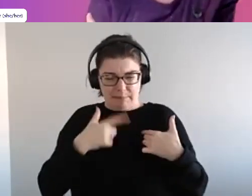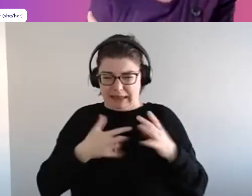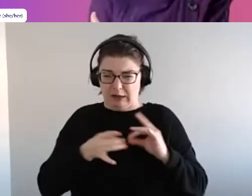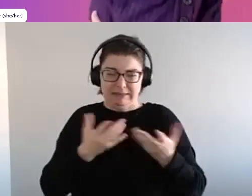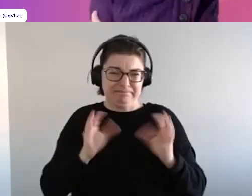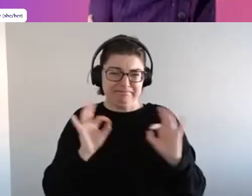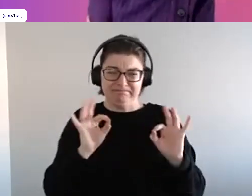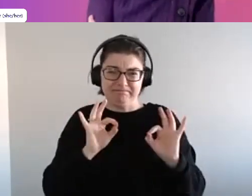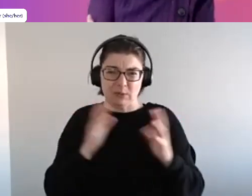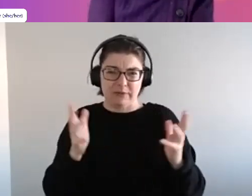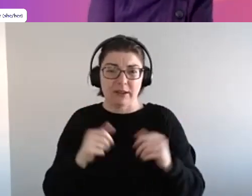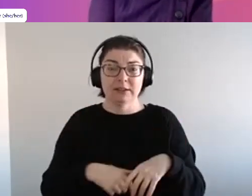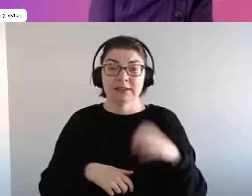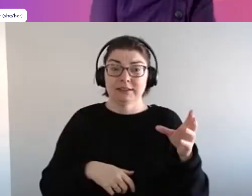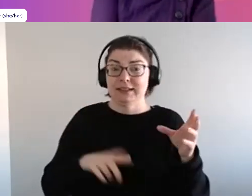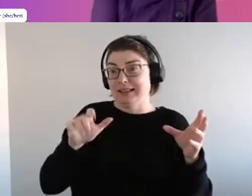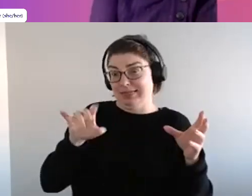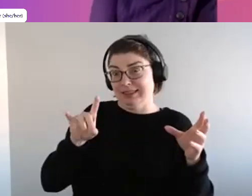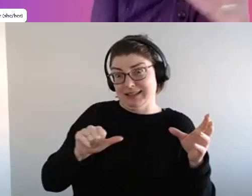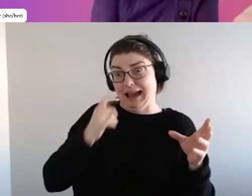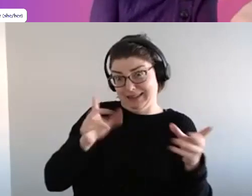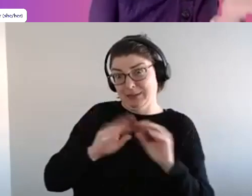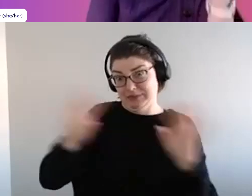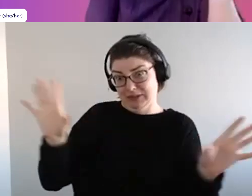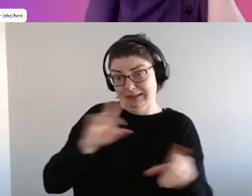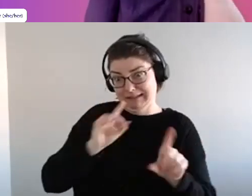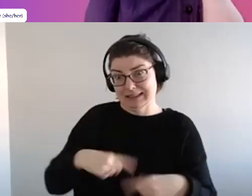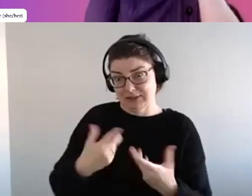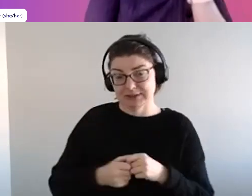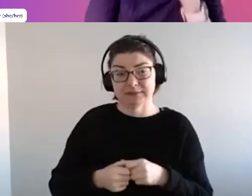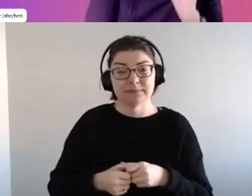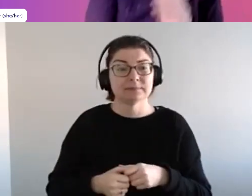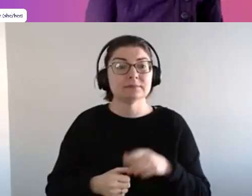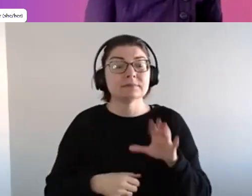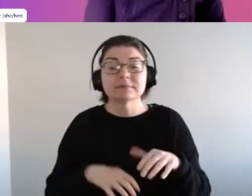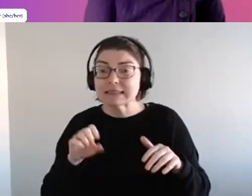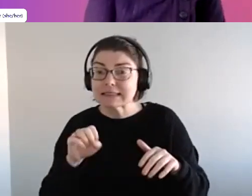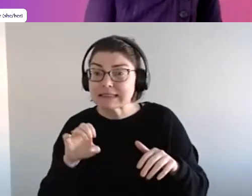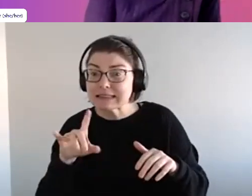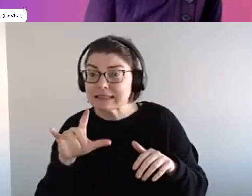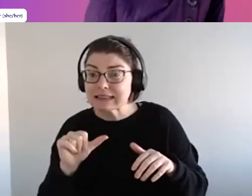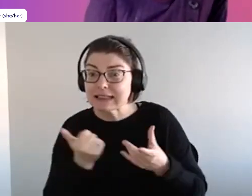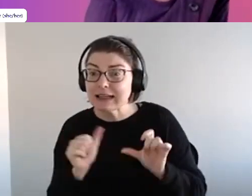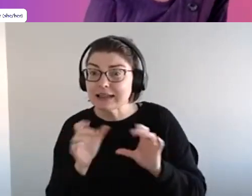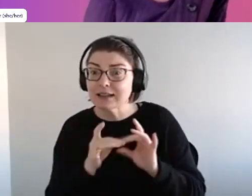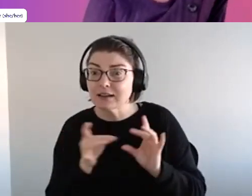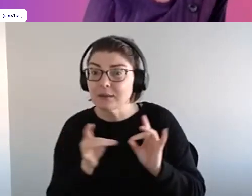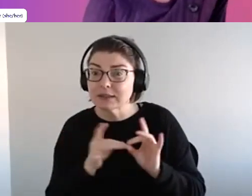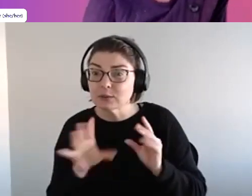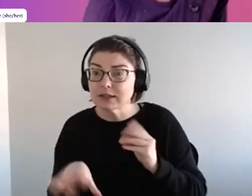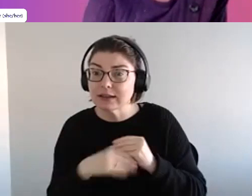faire devant les tribunaux je ne sais pas comment me prononcer et bien je pense que vous vous êtes prononcé en fait c'est